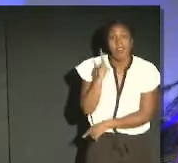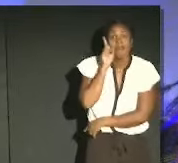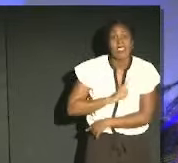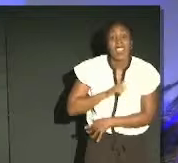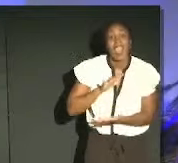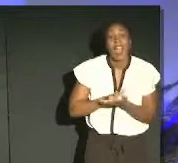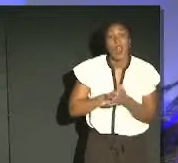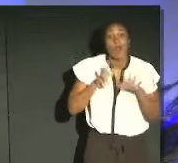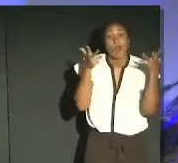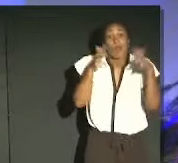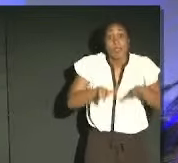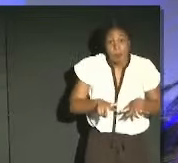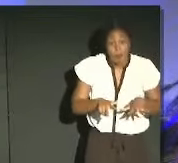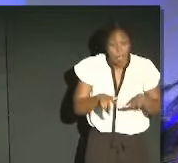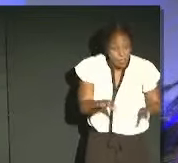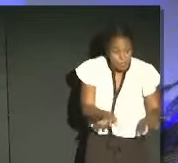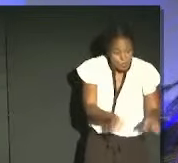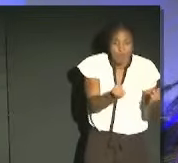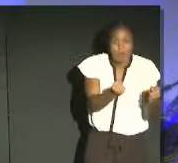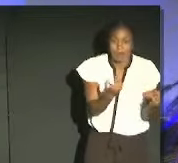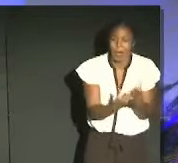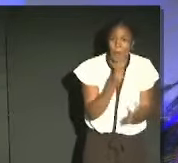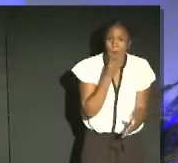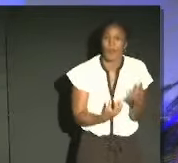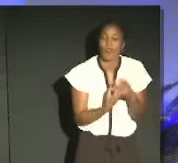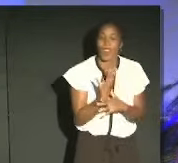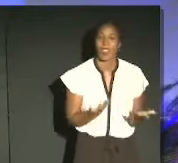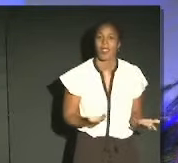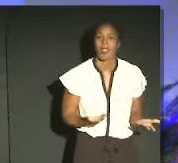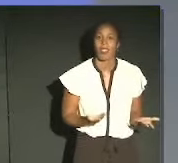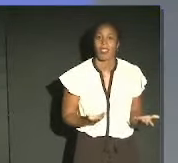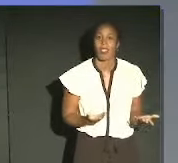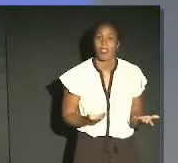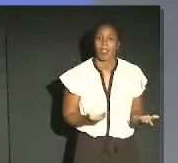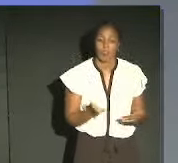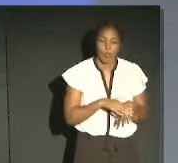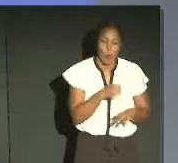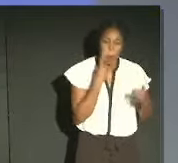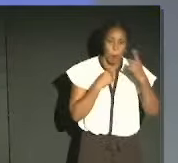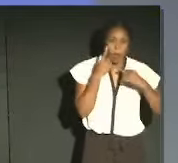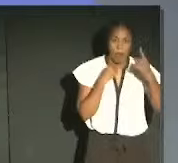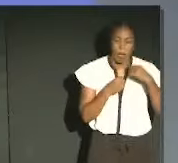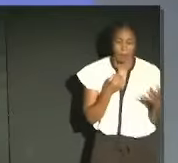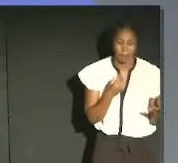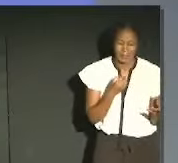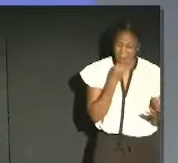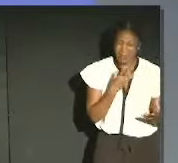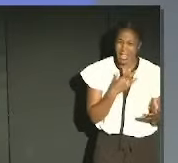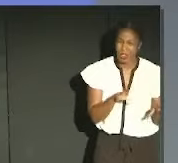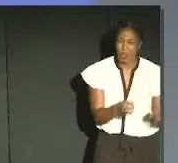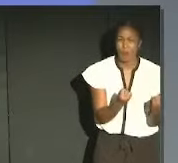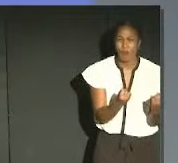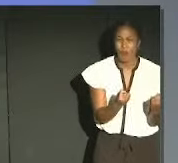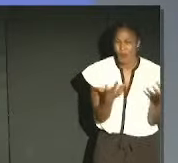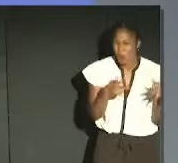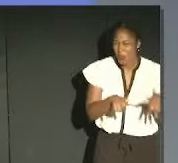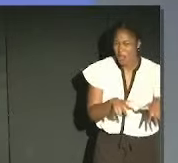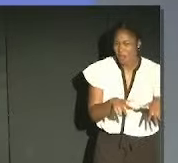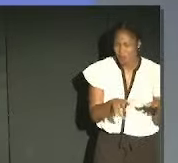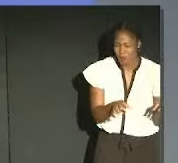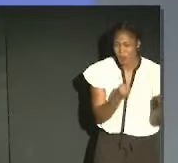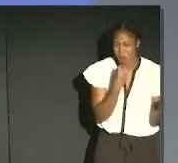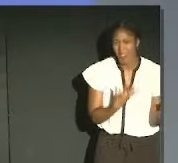mois ce qui normalement est une bonne nouvelle mais il se demandait s'il avait bien fait de sauver cette petite fille de 8